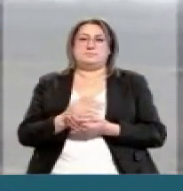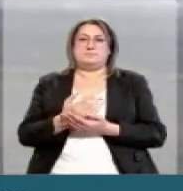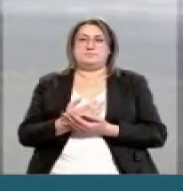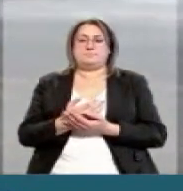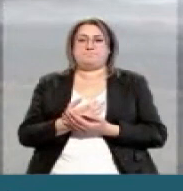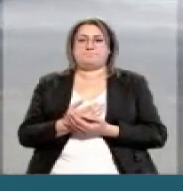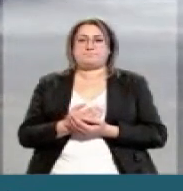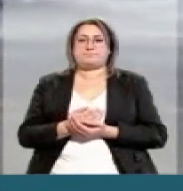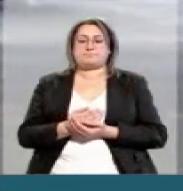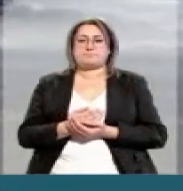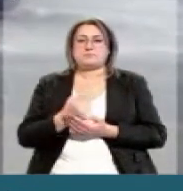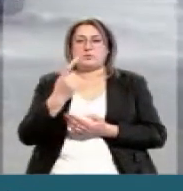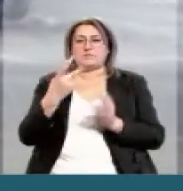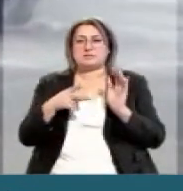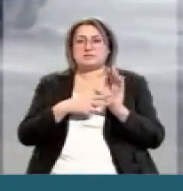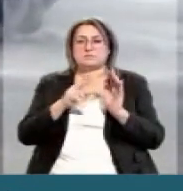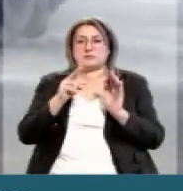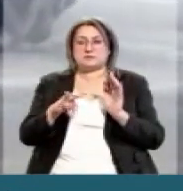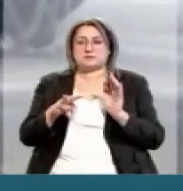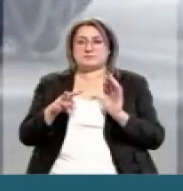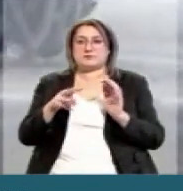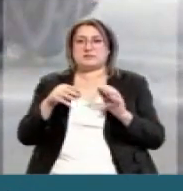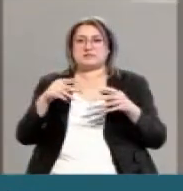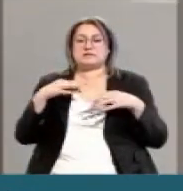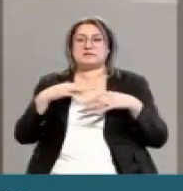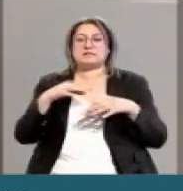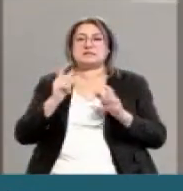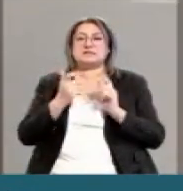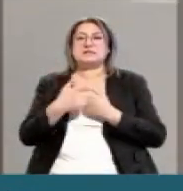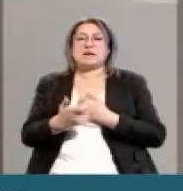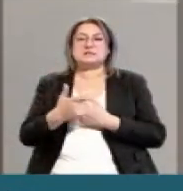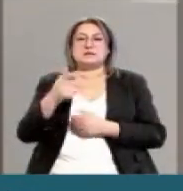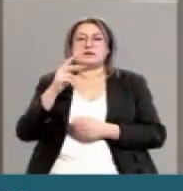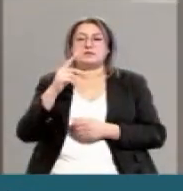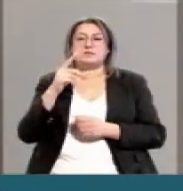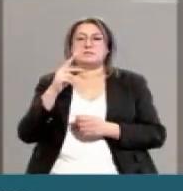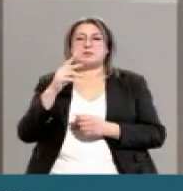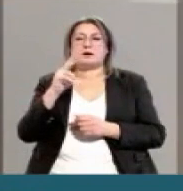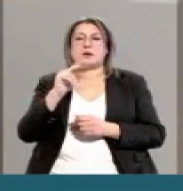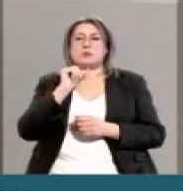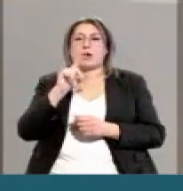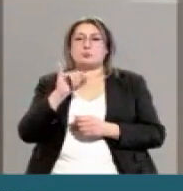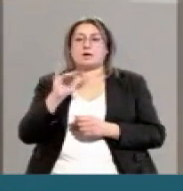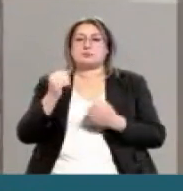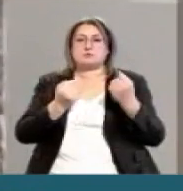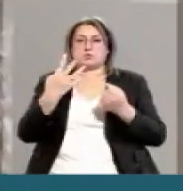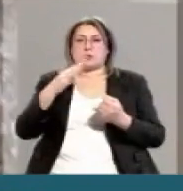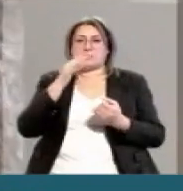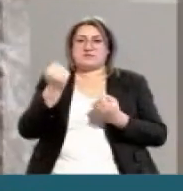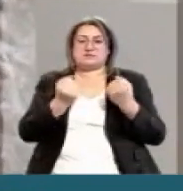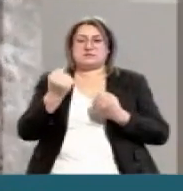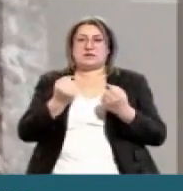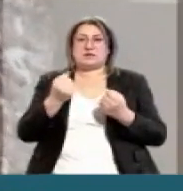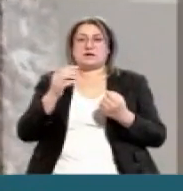40 жастағы автотасығыш жүргізушісі рөлді басқара алмай жыраға аударылды. Жүргізуші жартап шеккен жоқ. Көлік эвакуацияланды.